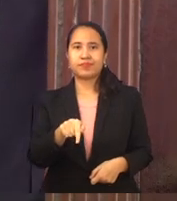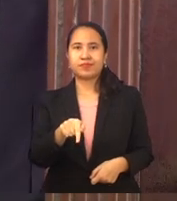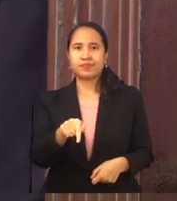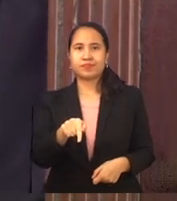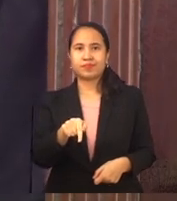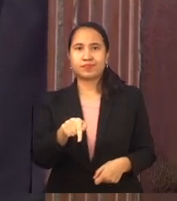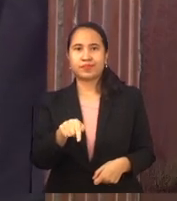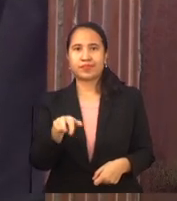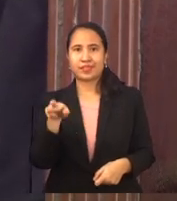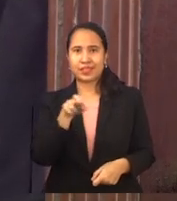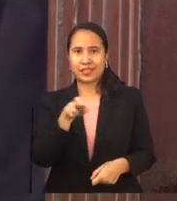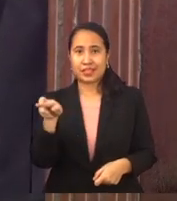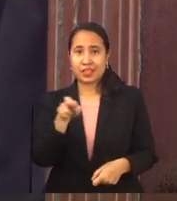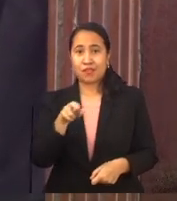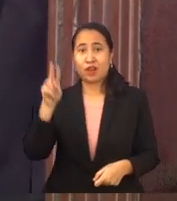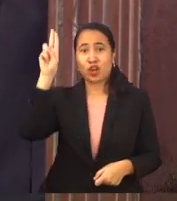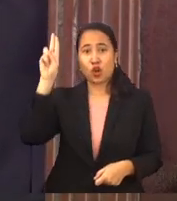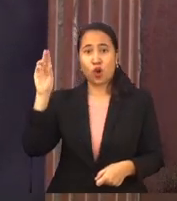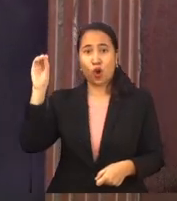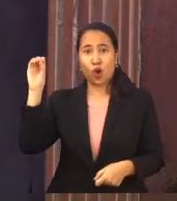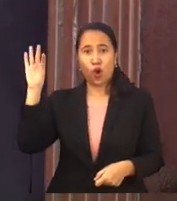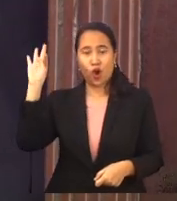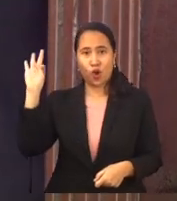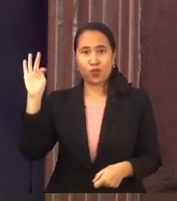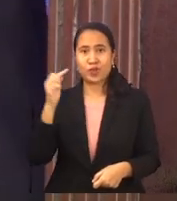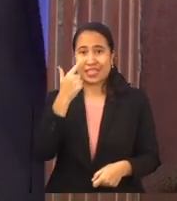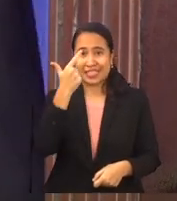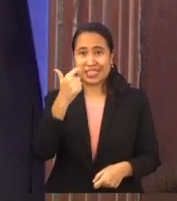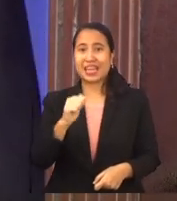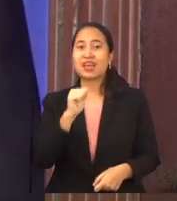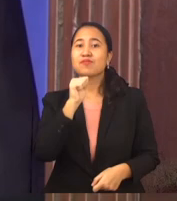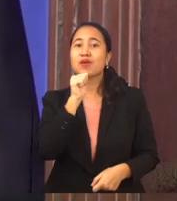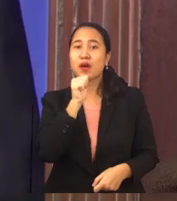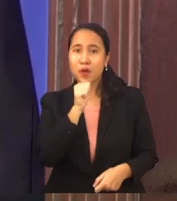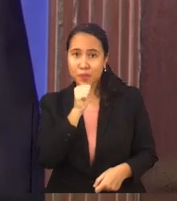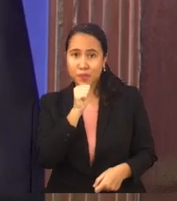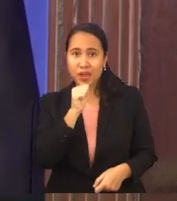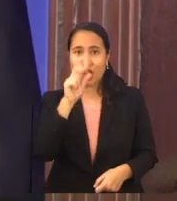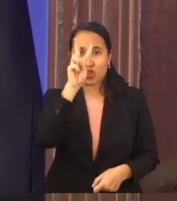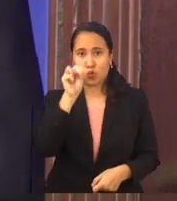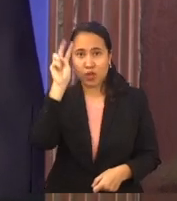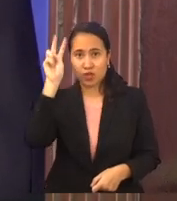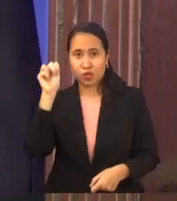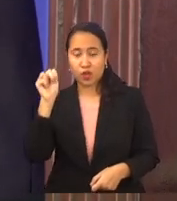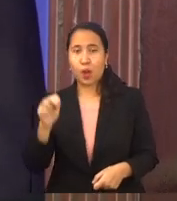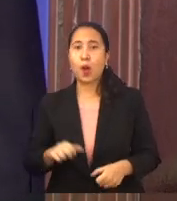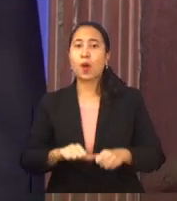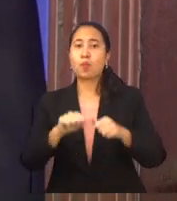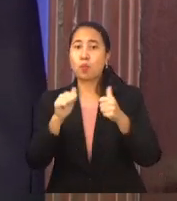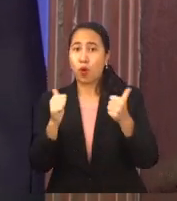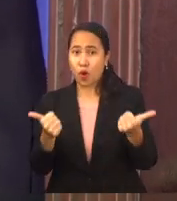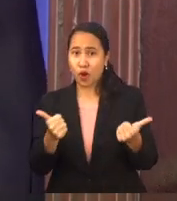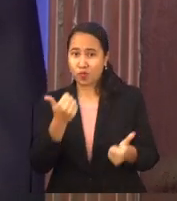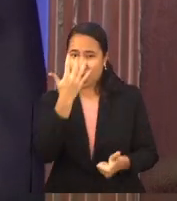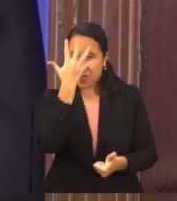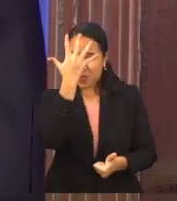De leden van het Constitutioneel Hof zijn op 7 mei 2020 geïnstalleerd voor de duur van